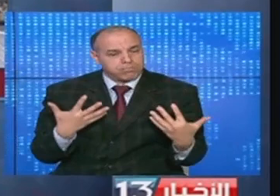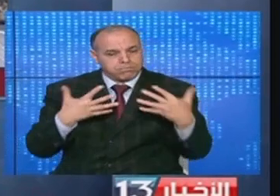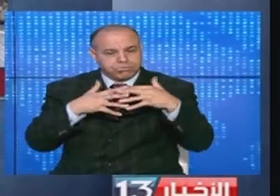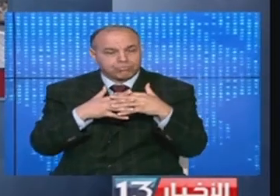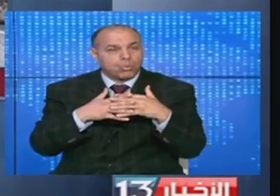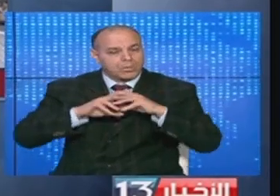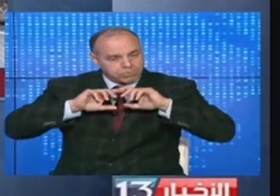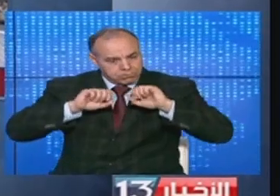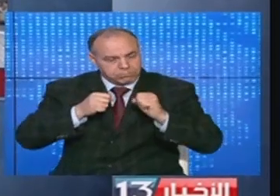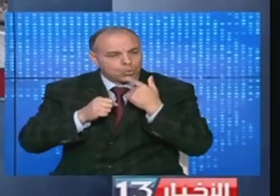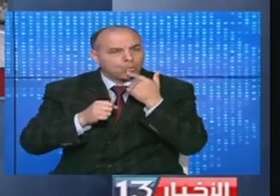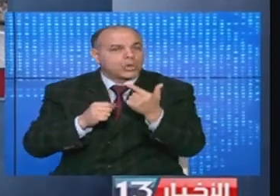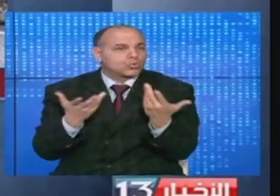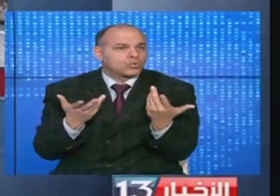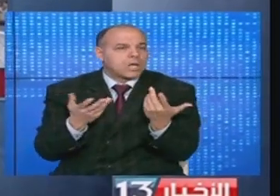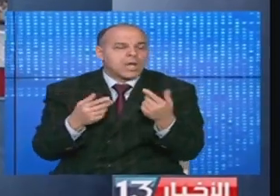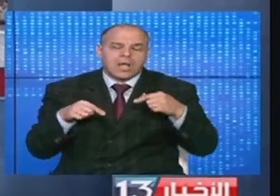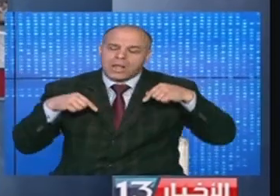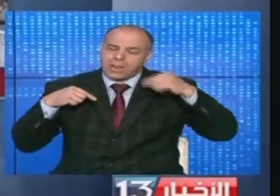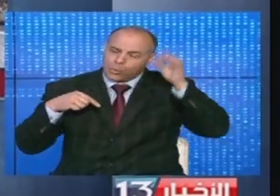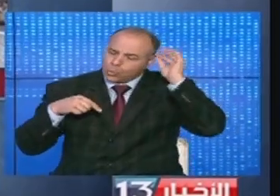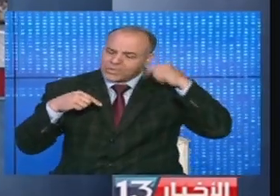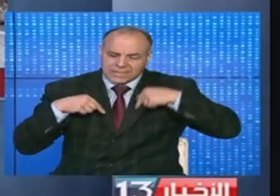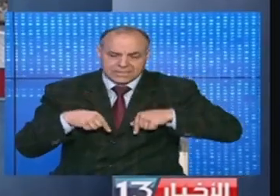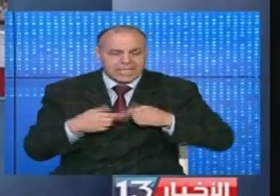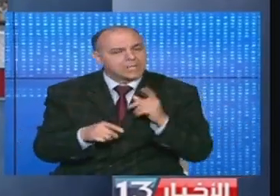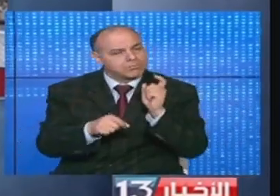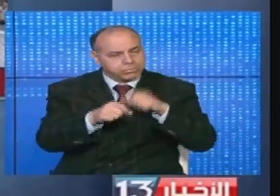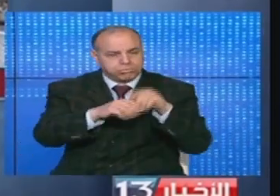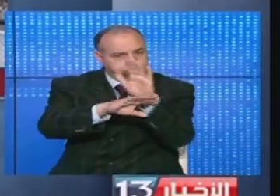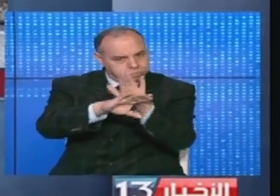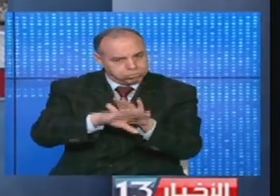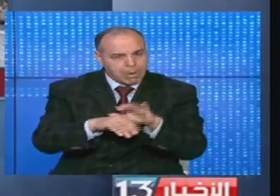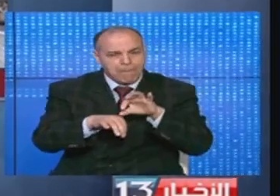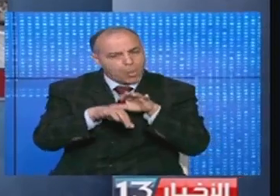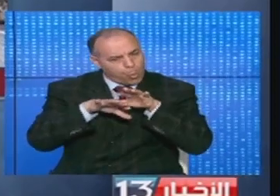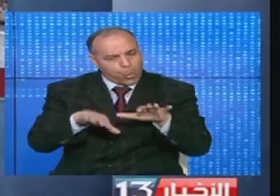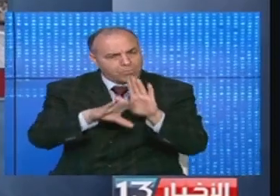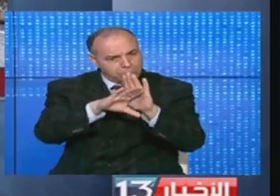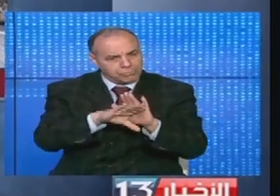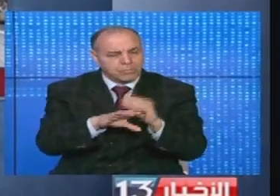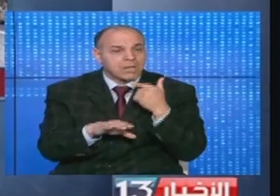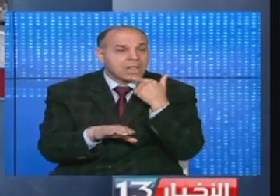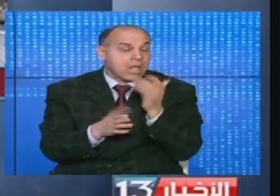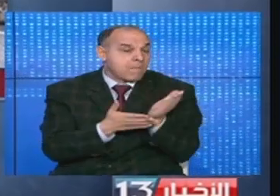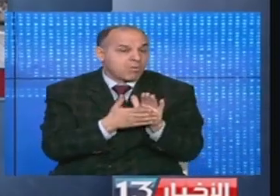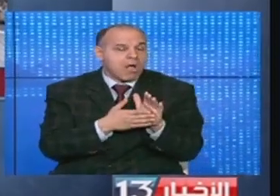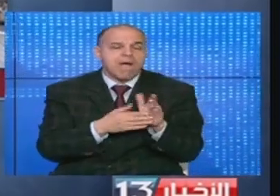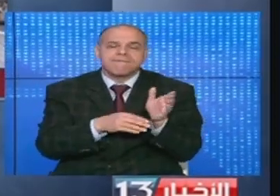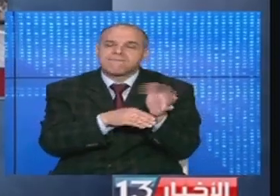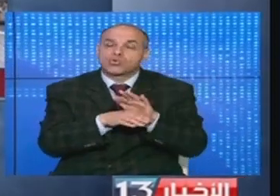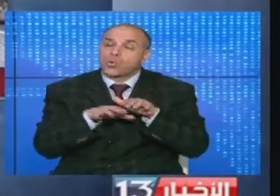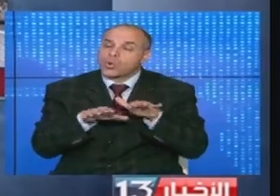الاجراءات التي قررتها الحكومه التونسيه تساهم في التوقي من الوباء الذي اضحى يمثله فيروس كرونا